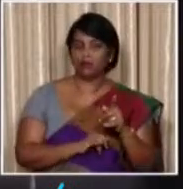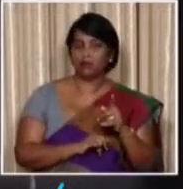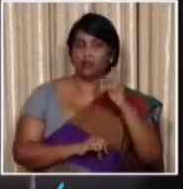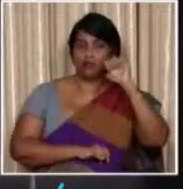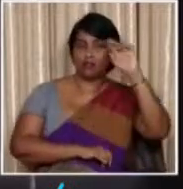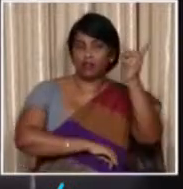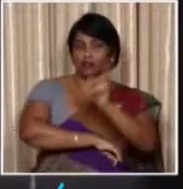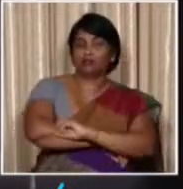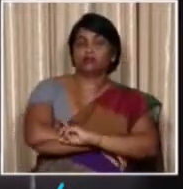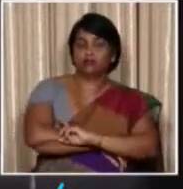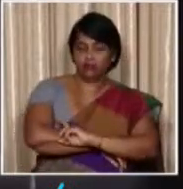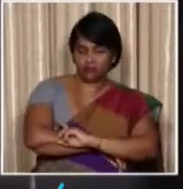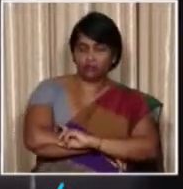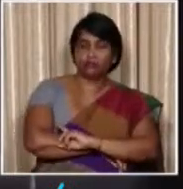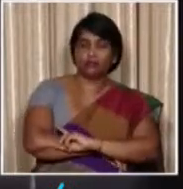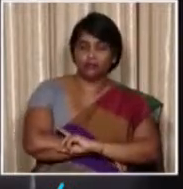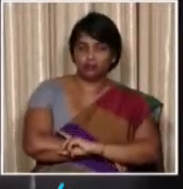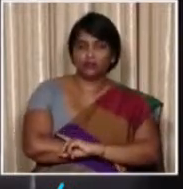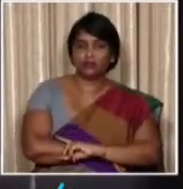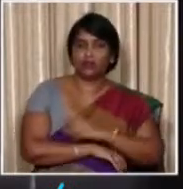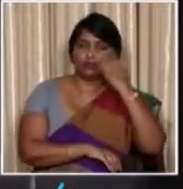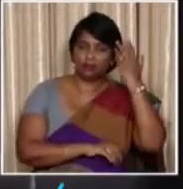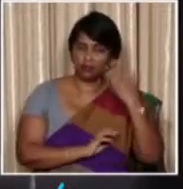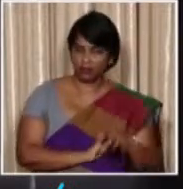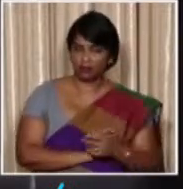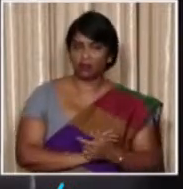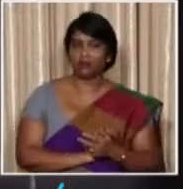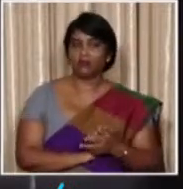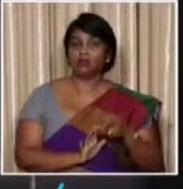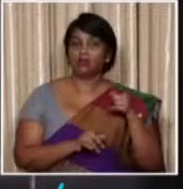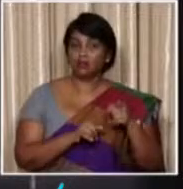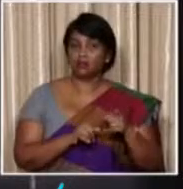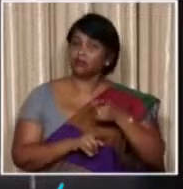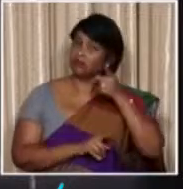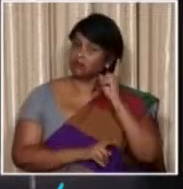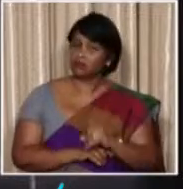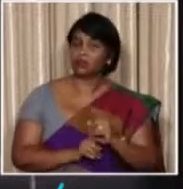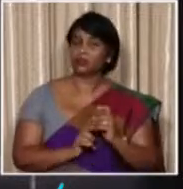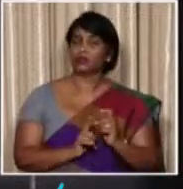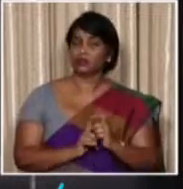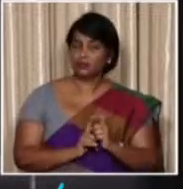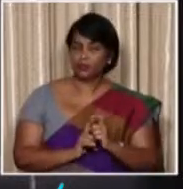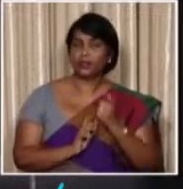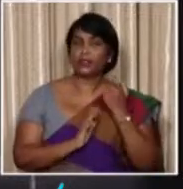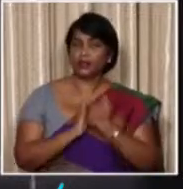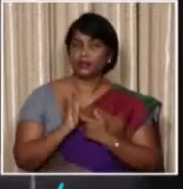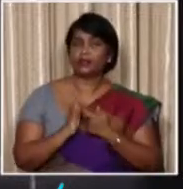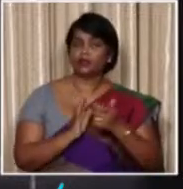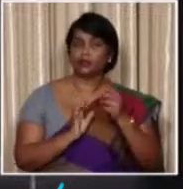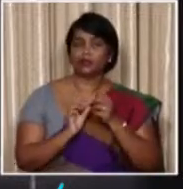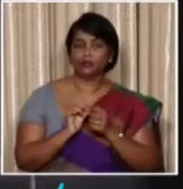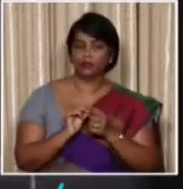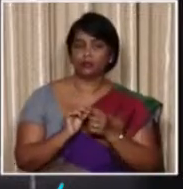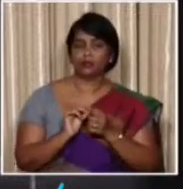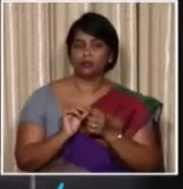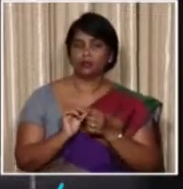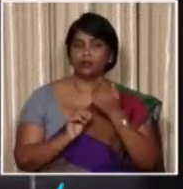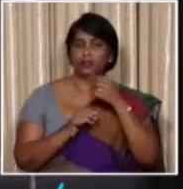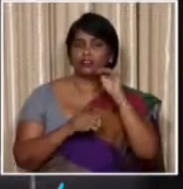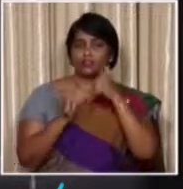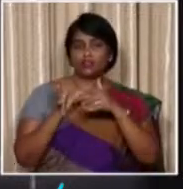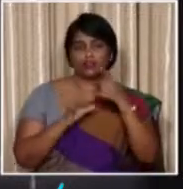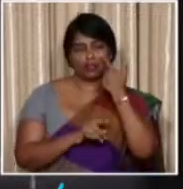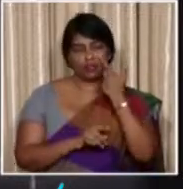විදුලිය කම්බියකට යොදවලා තිබිලා ඝාතනය වුණා. මේවට අනිවාර්යෙන් ඉතා තදින් නීතිය ක්‍රියාත්මක කරන්න ඕනේ. මේ සත්තු අහිංසක